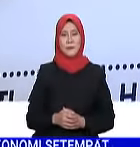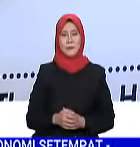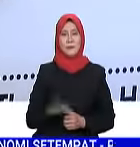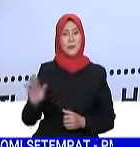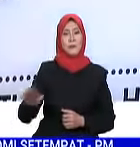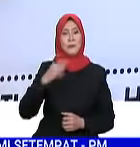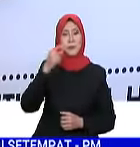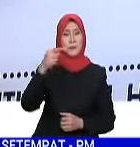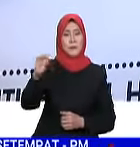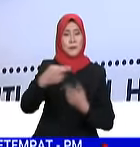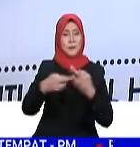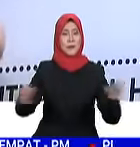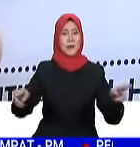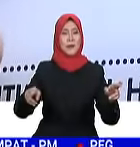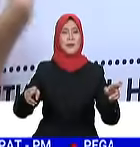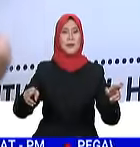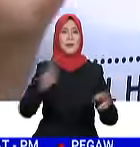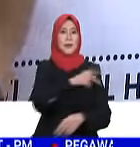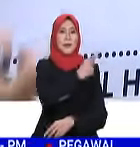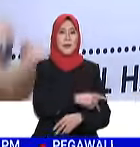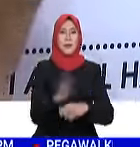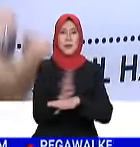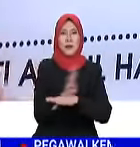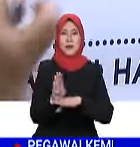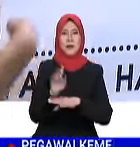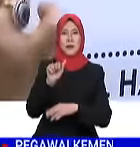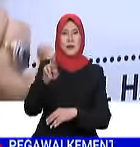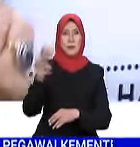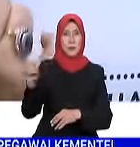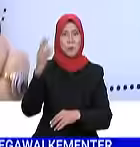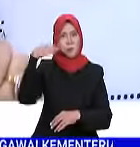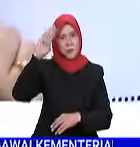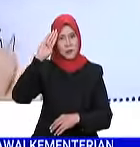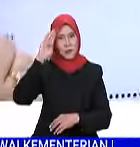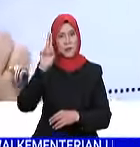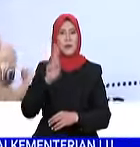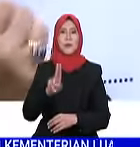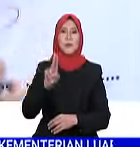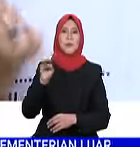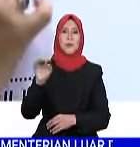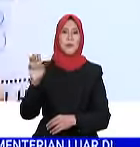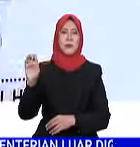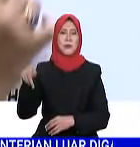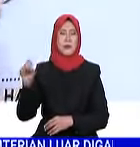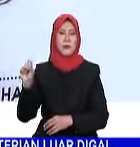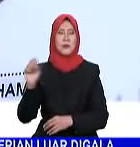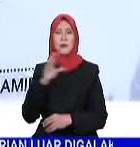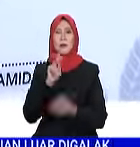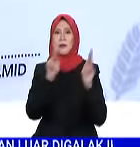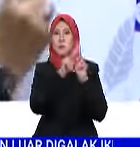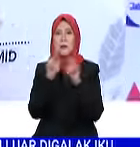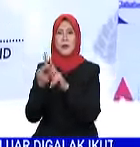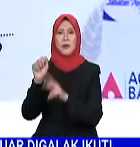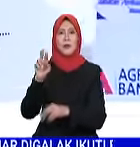Beliau menyatakannya selepas merasmikan klinik usahawan agro negeri Perlis di Universiti Malaysia Perlis UNIMEB, Kampung Kubang Gajah